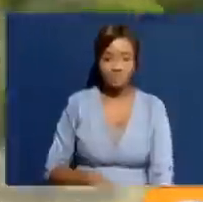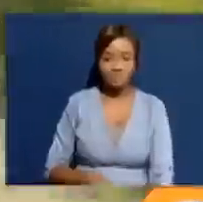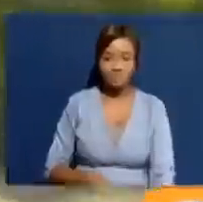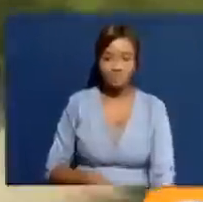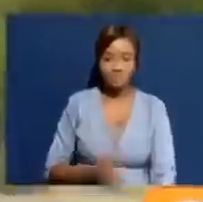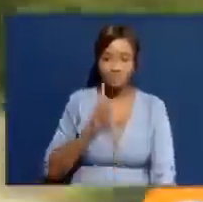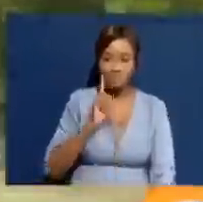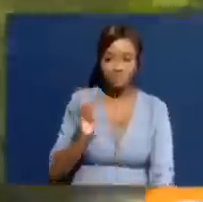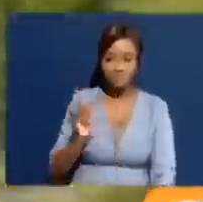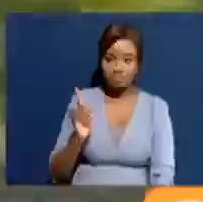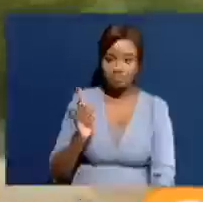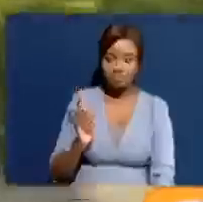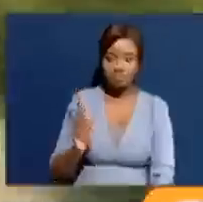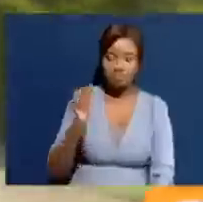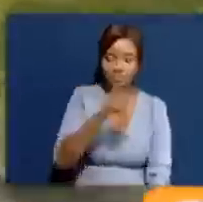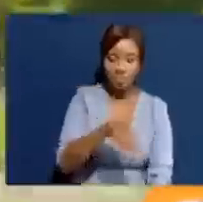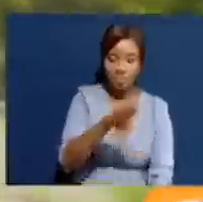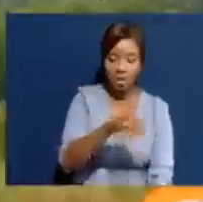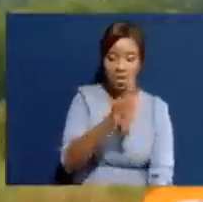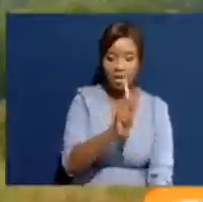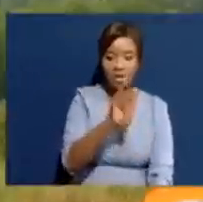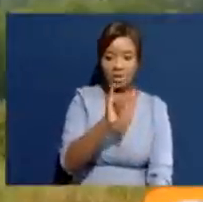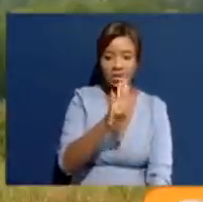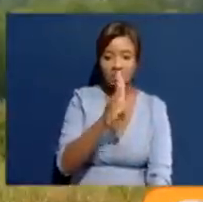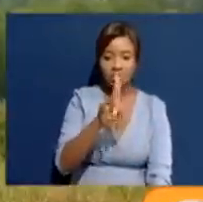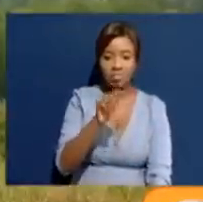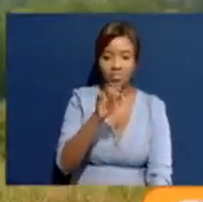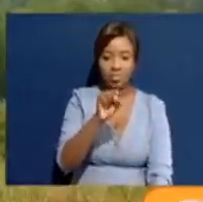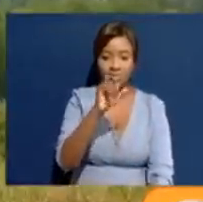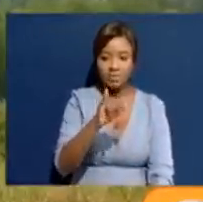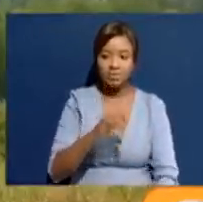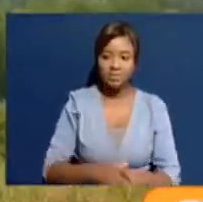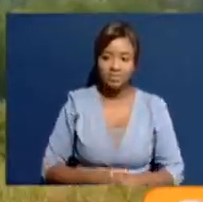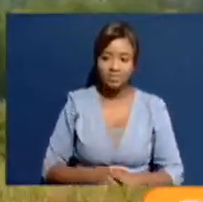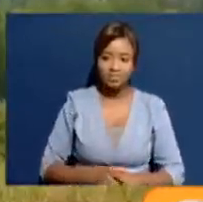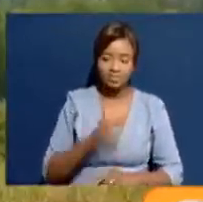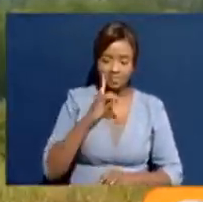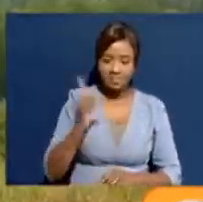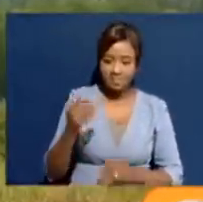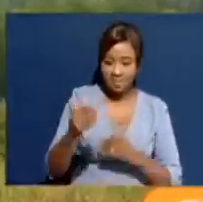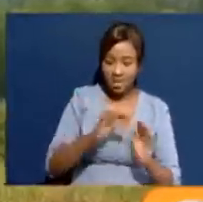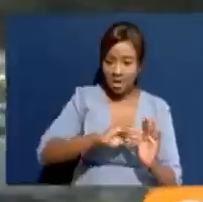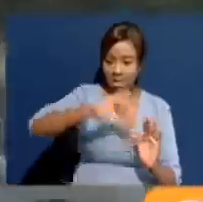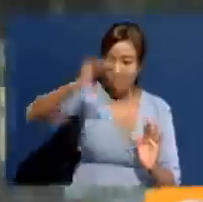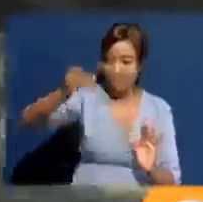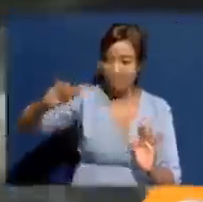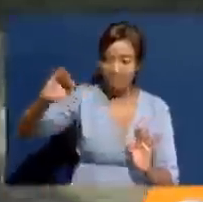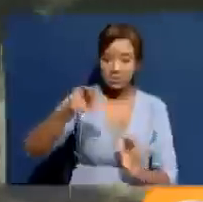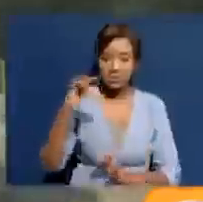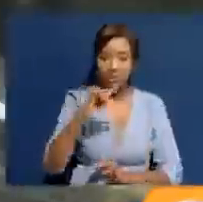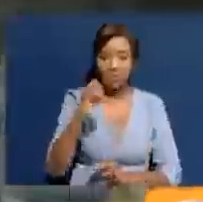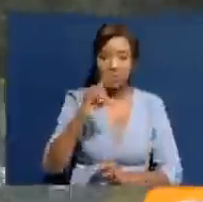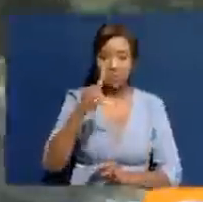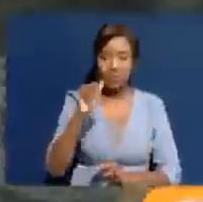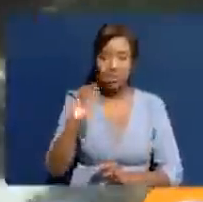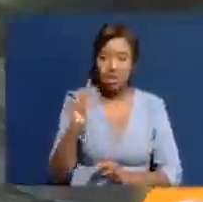Safari ya kuelekea eneo la kibbutz Shahagolan, karibu na milima ya Gilad na Golan Heights, nchini Israeli,